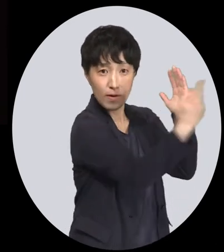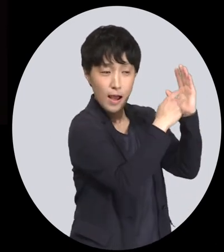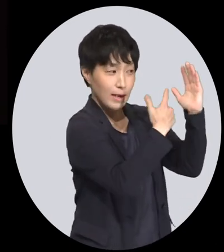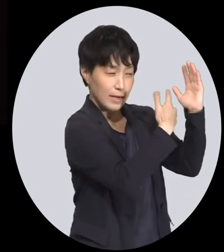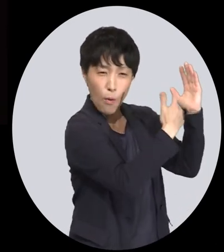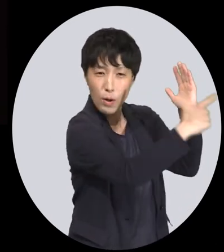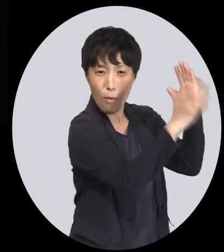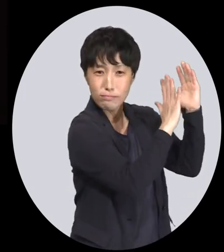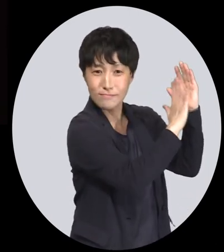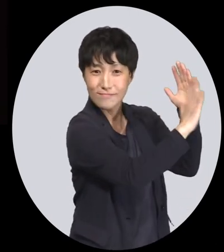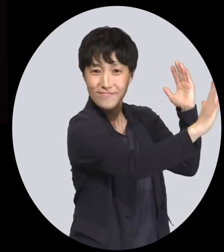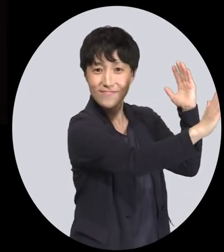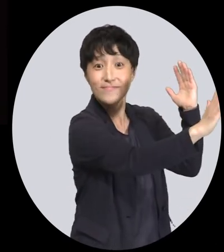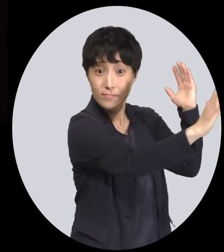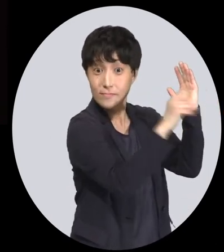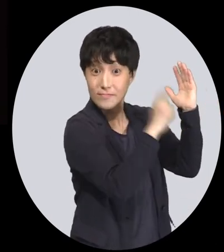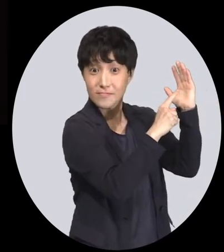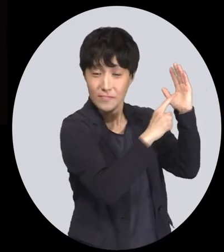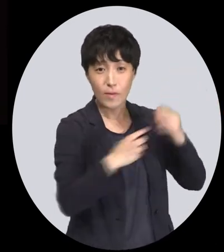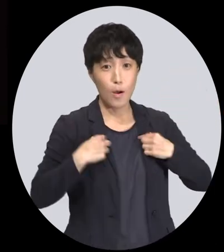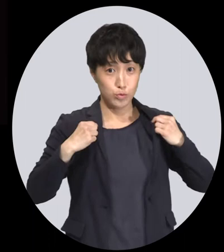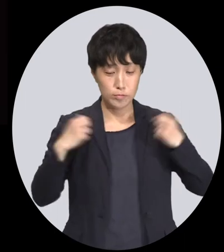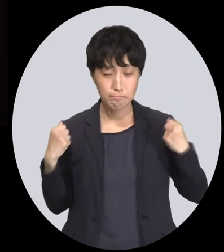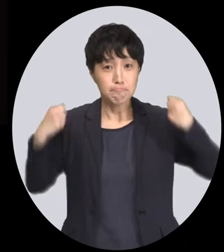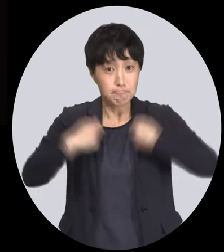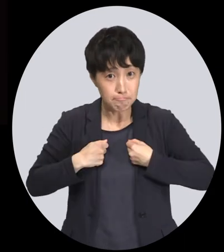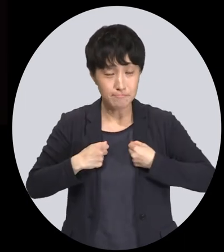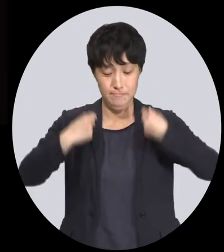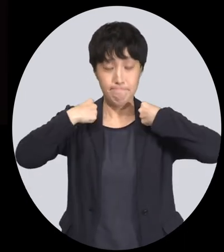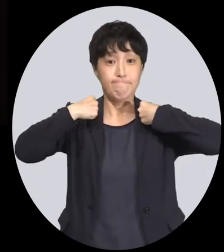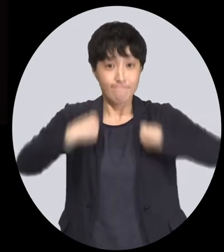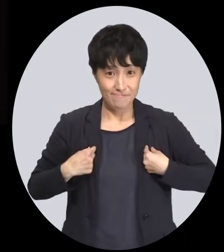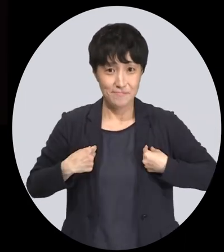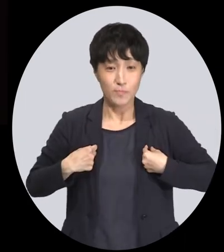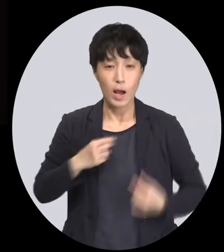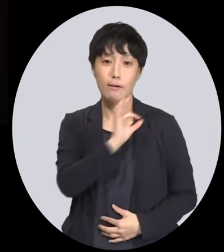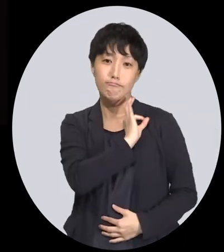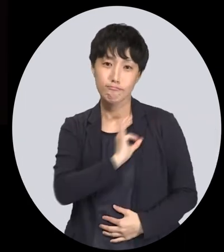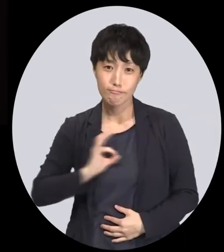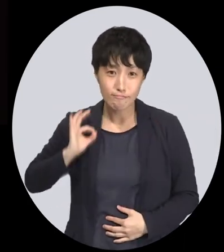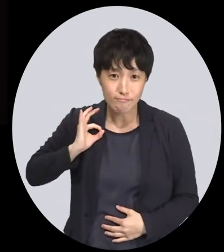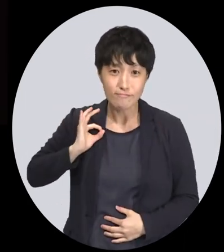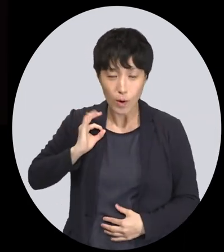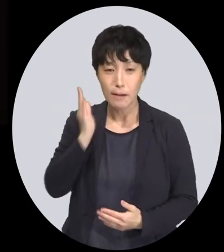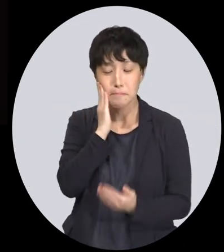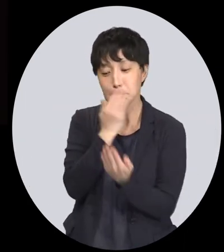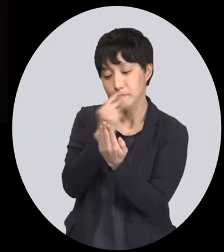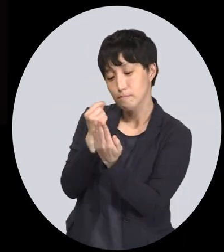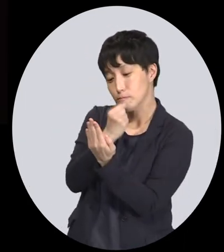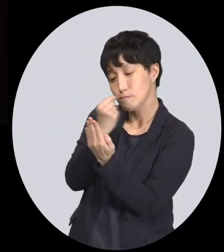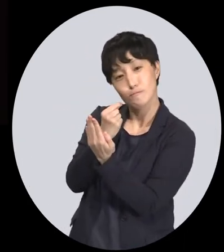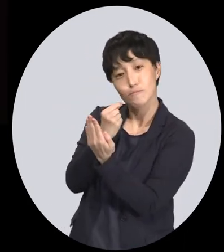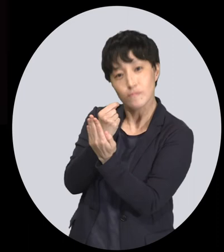コレ現実の世界とはちょっと違うまあいわば今井の世界そういう女の世界とそれから究極の社会これは両方と